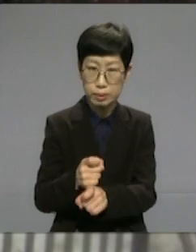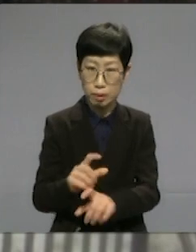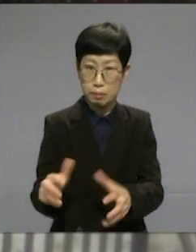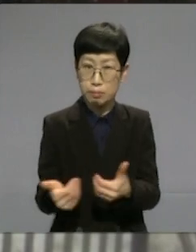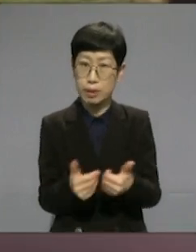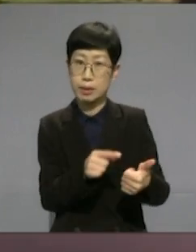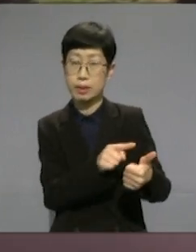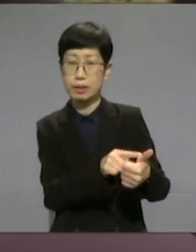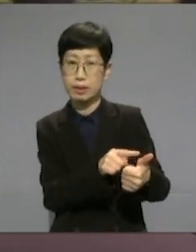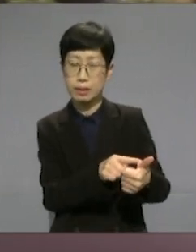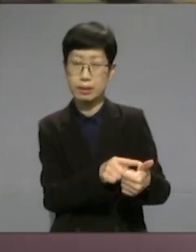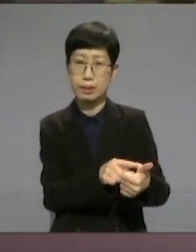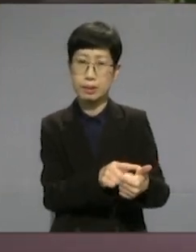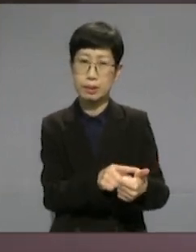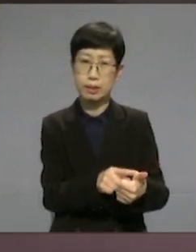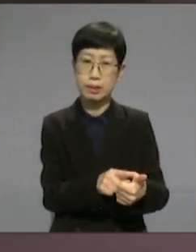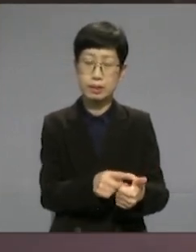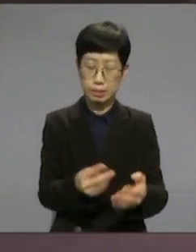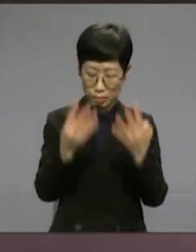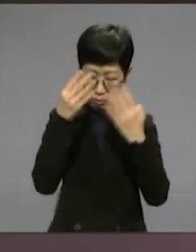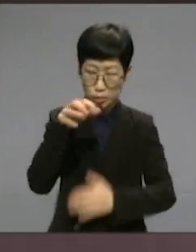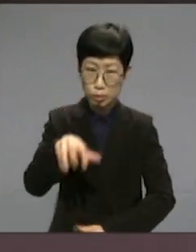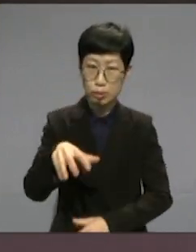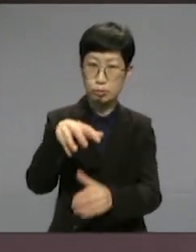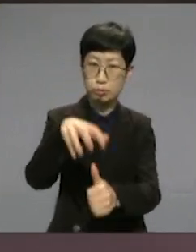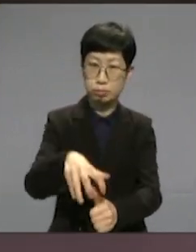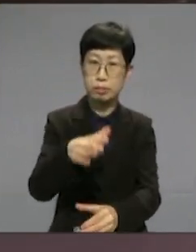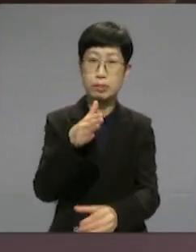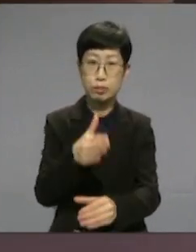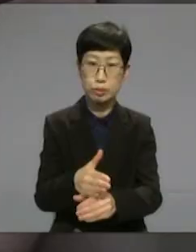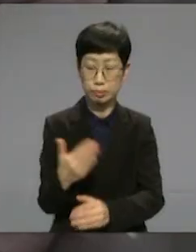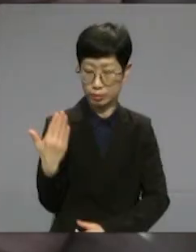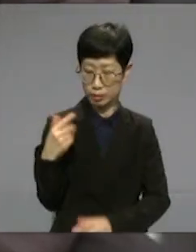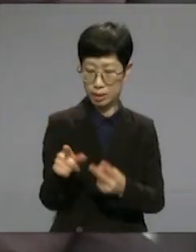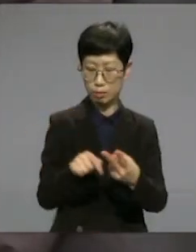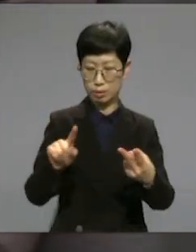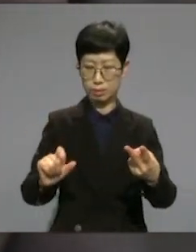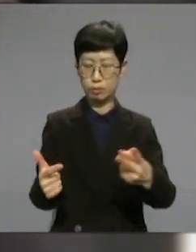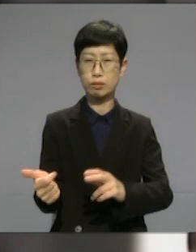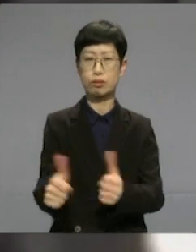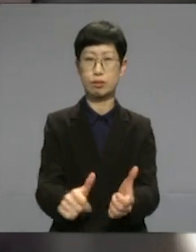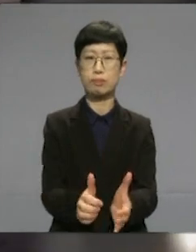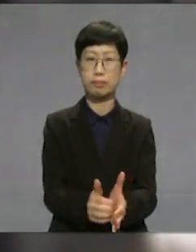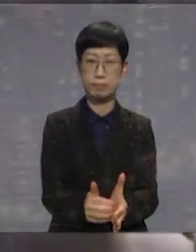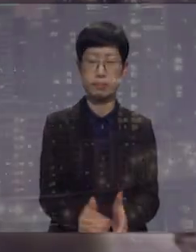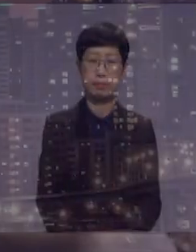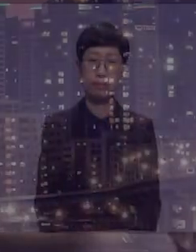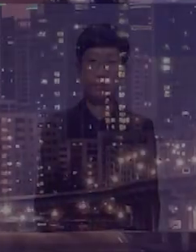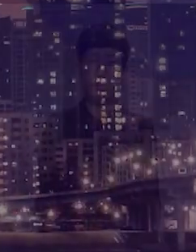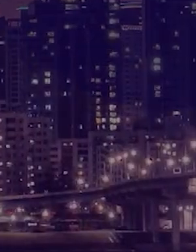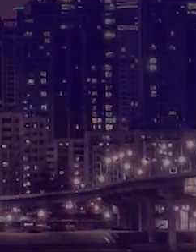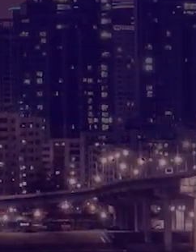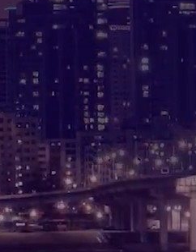꼽히던 나발리는 시베리아 교도소에서 복역하던 중 지난달 16일 사망했습니다.